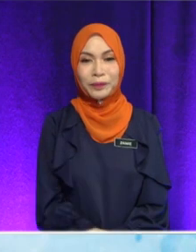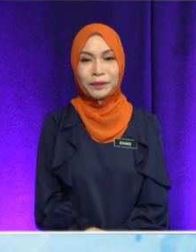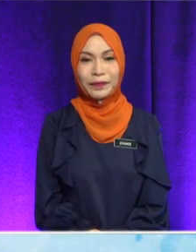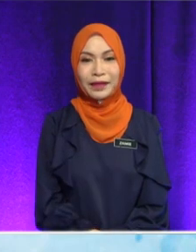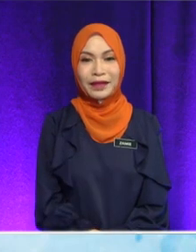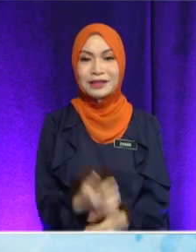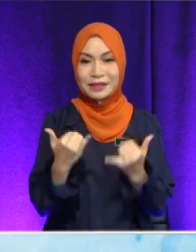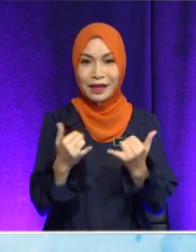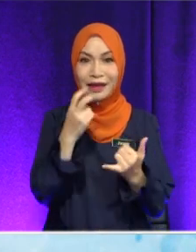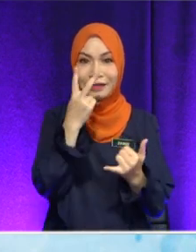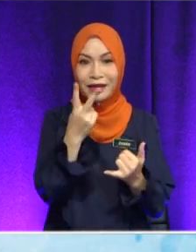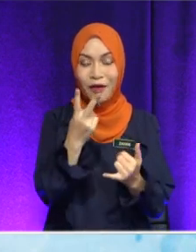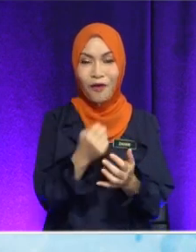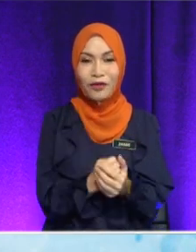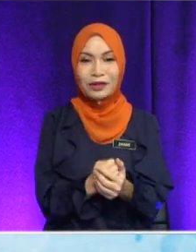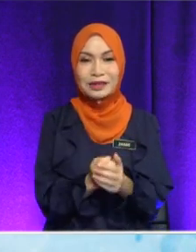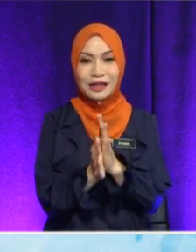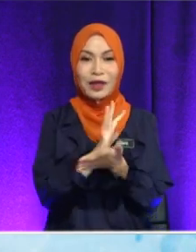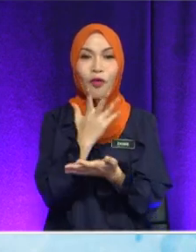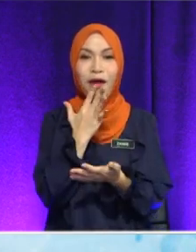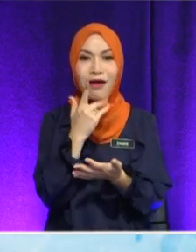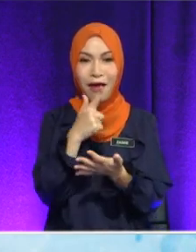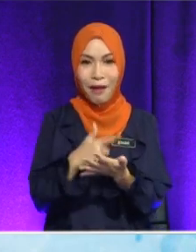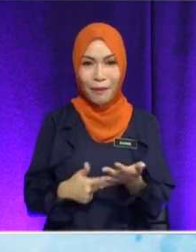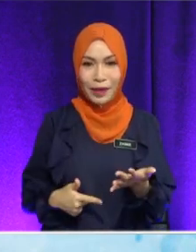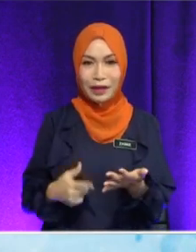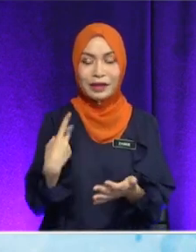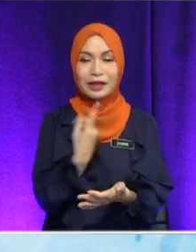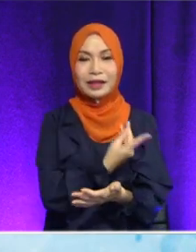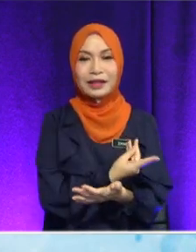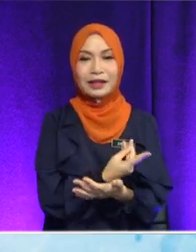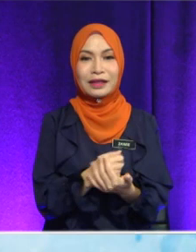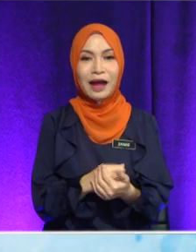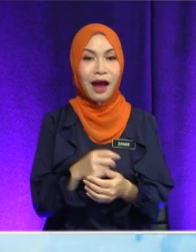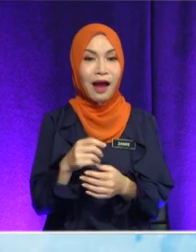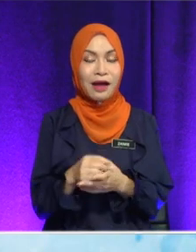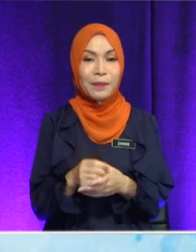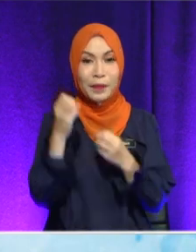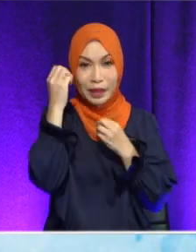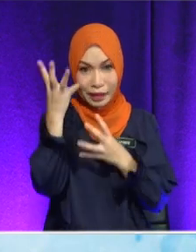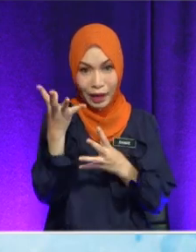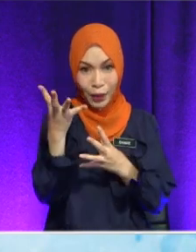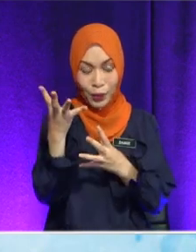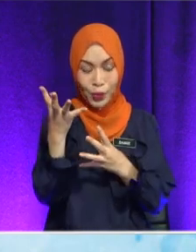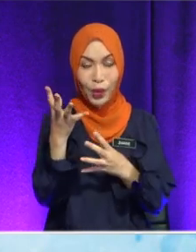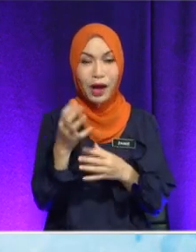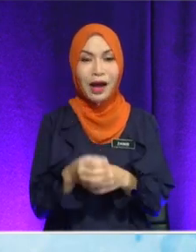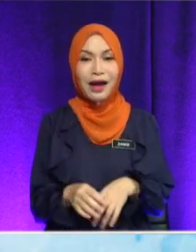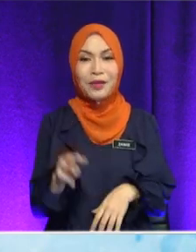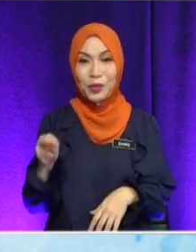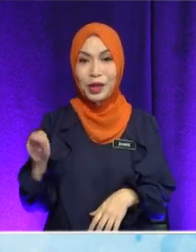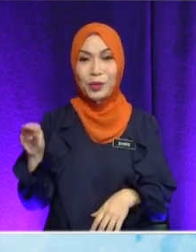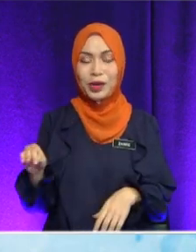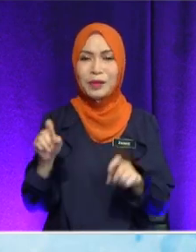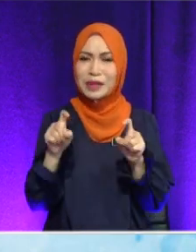disini kita tekan ke tekankan kepada 6 murid kita supaya berani untuk apa nih eksplorasi ataupun berani